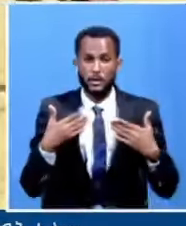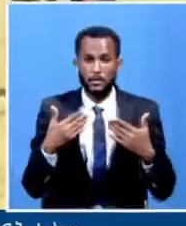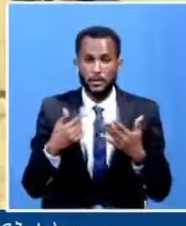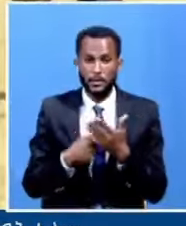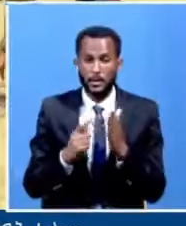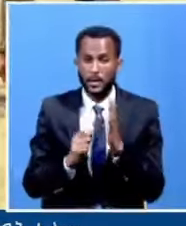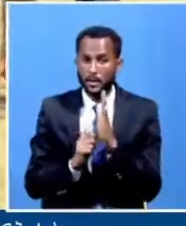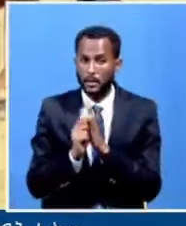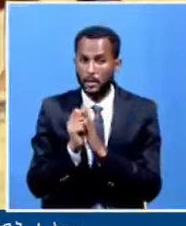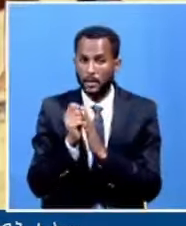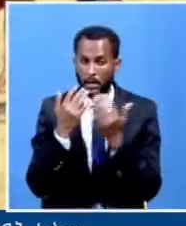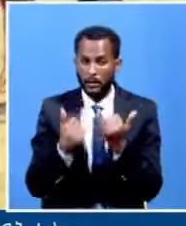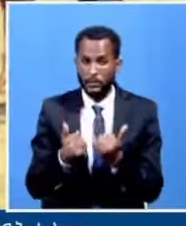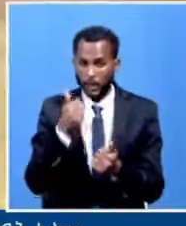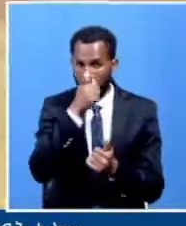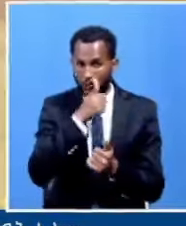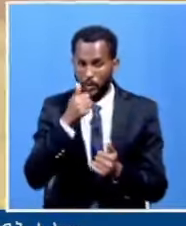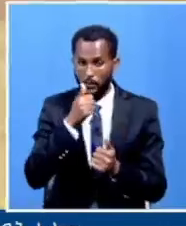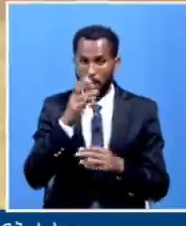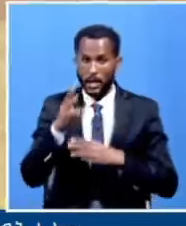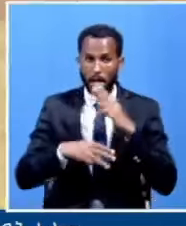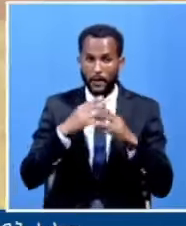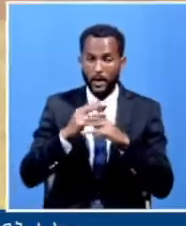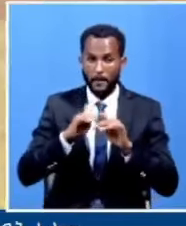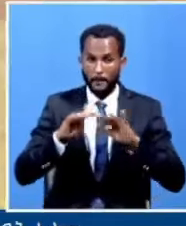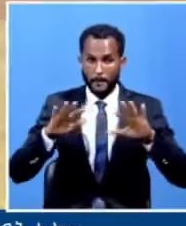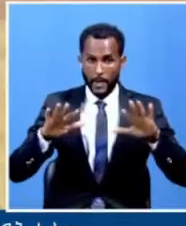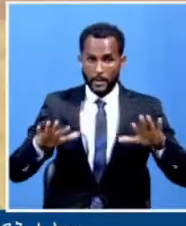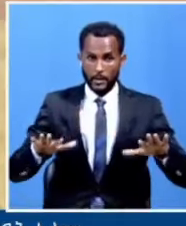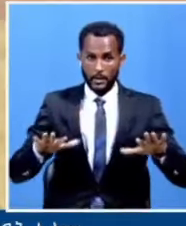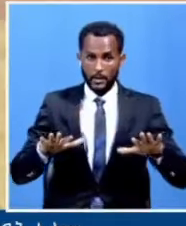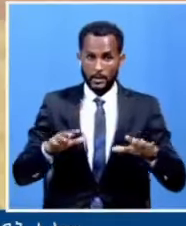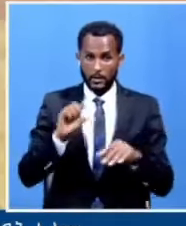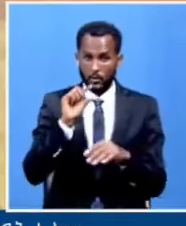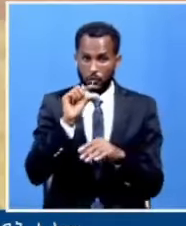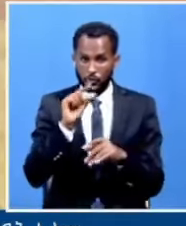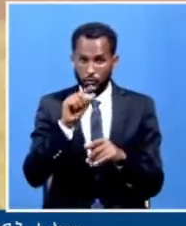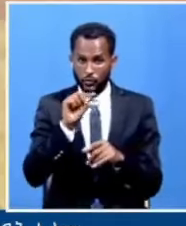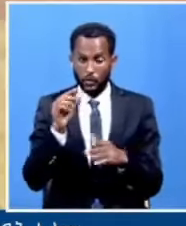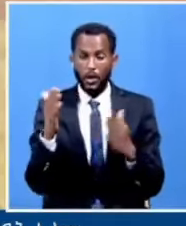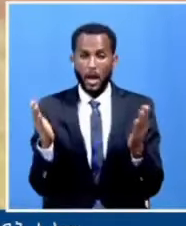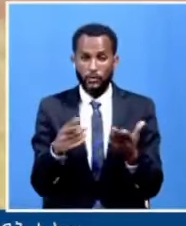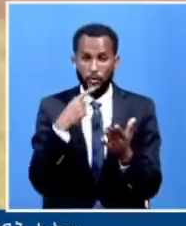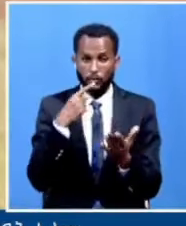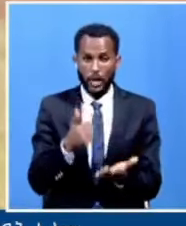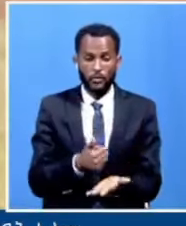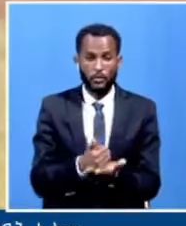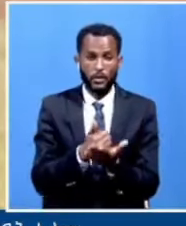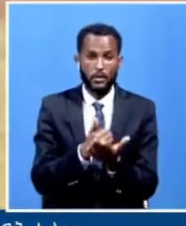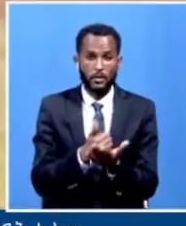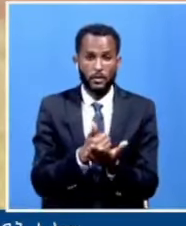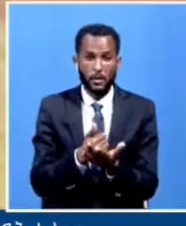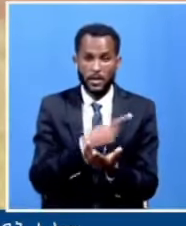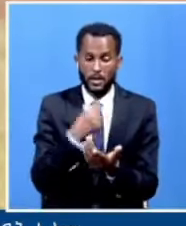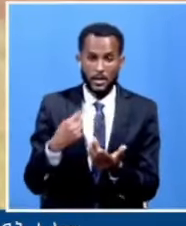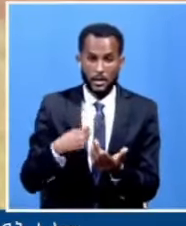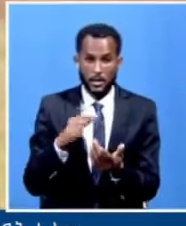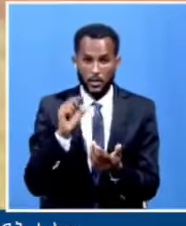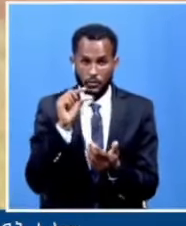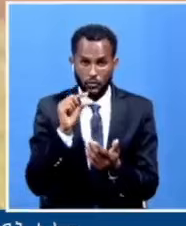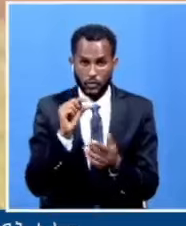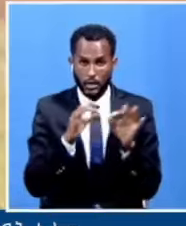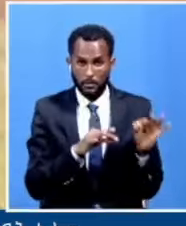امبيانس اسخز انت ايطاليا عالم مدرخ بولو كن بياس نيشت ساتم انت عايزهم لهم حجزمنا نطح نكون نيشت انا